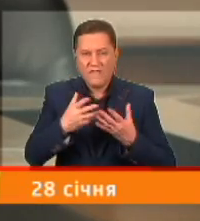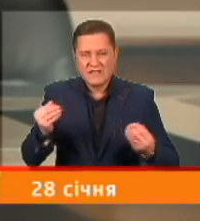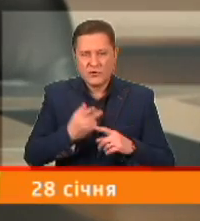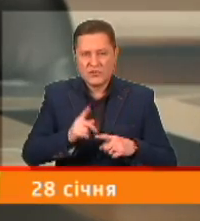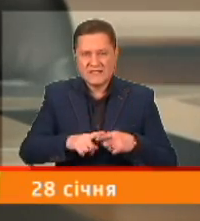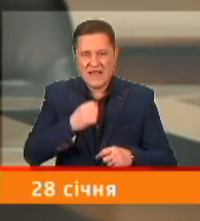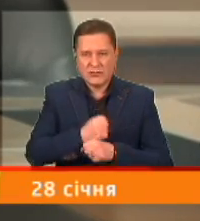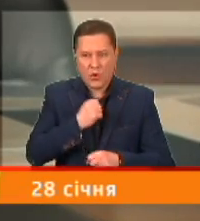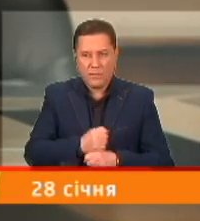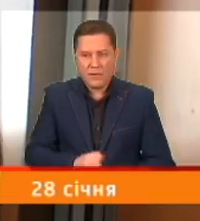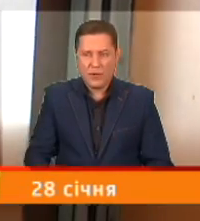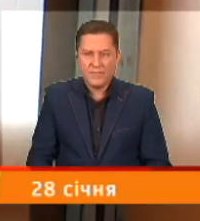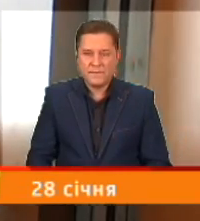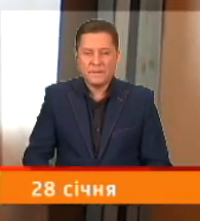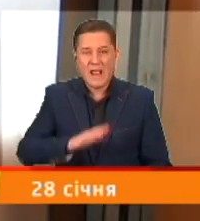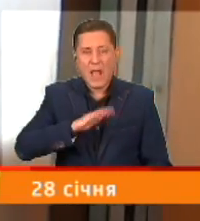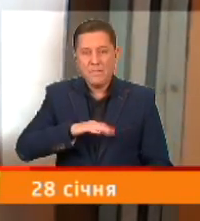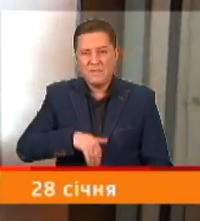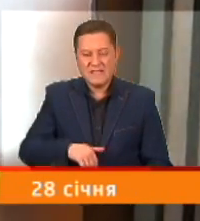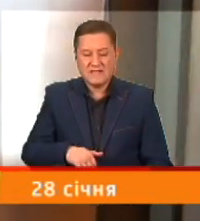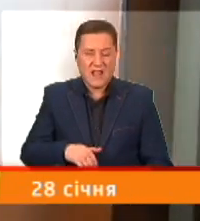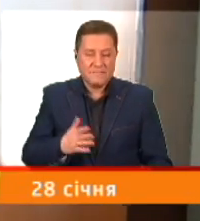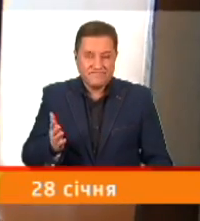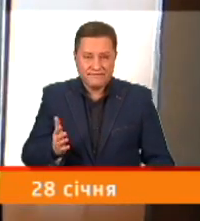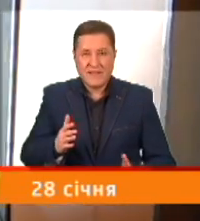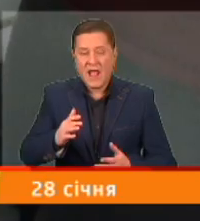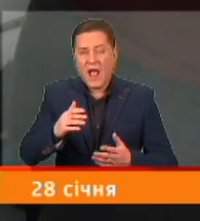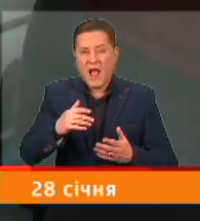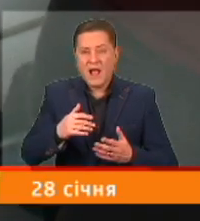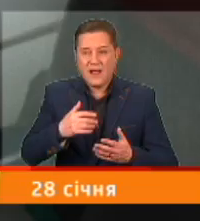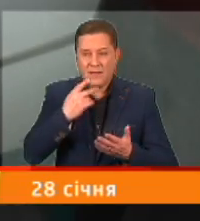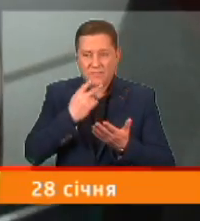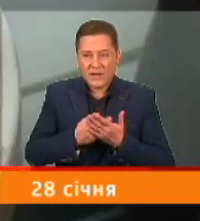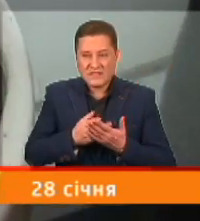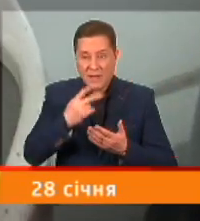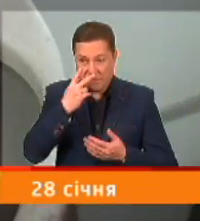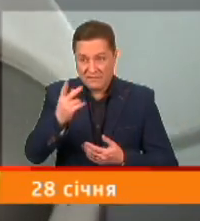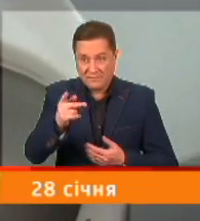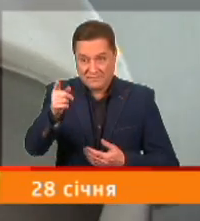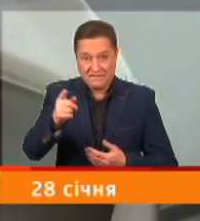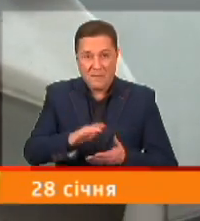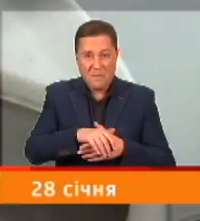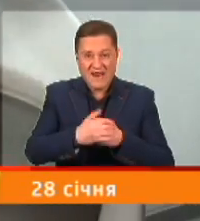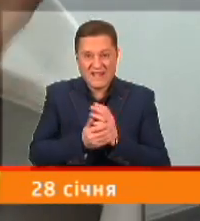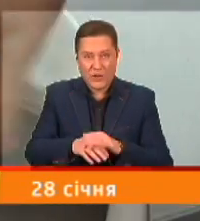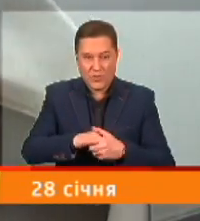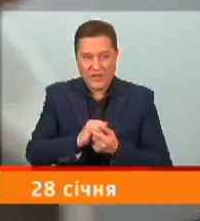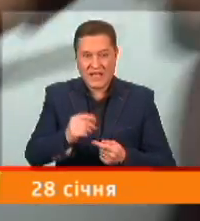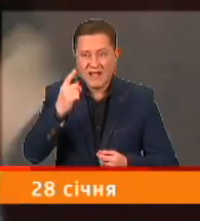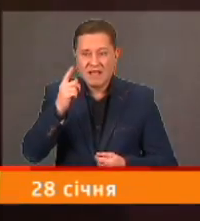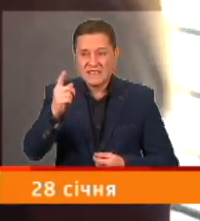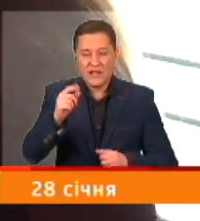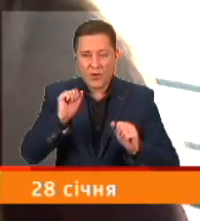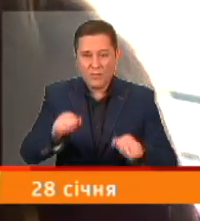зробимо. Після невдалого контакту з поверхнею полиці іду до вбиральні мити руки. Заодно тут